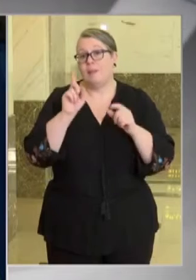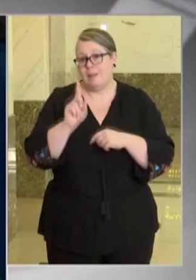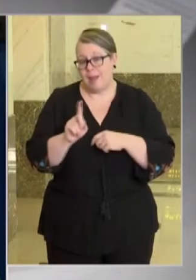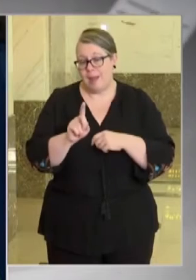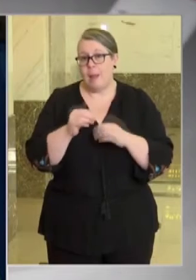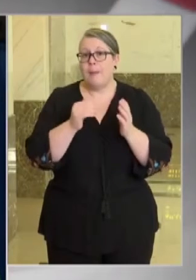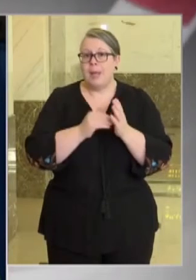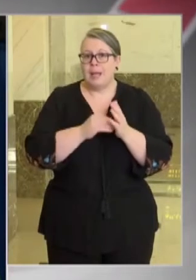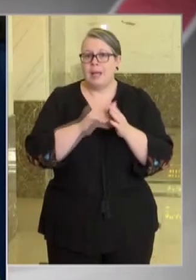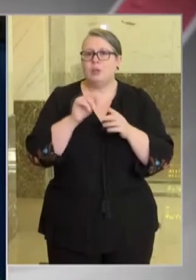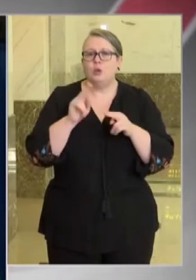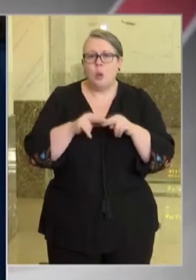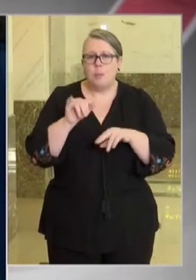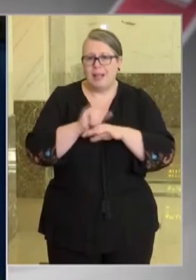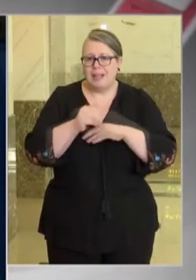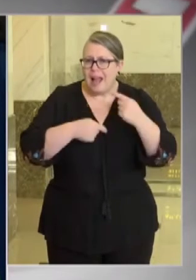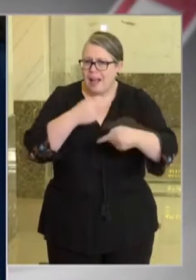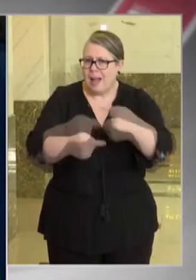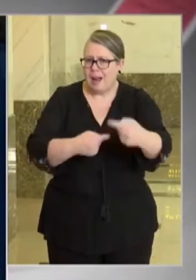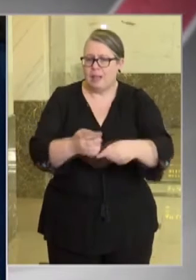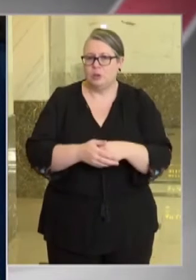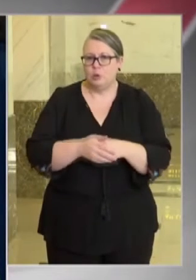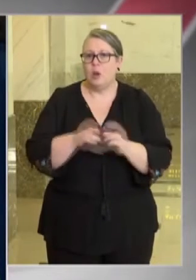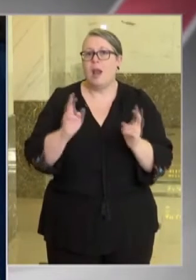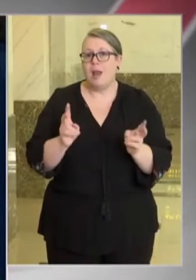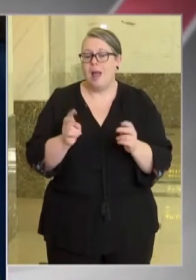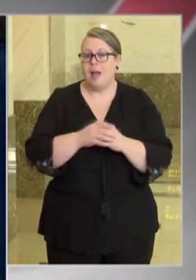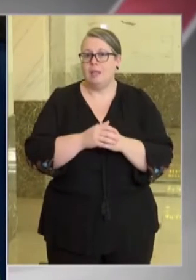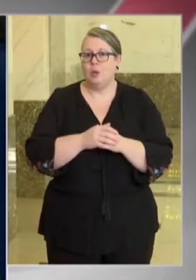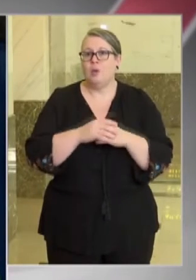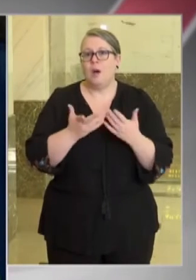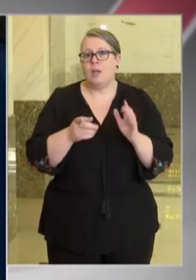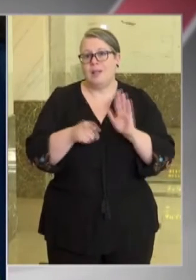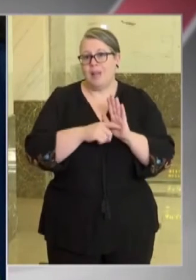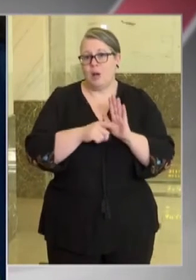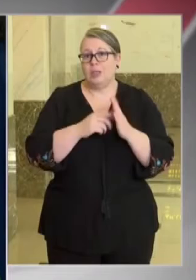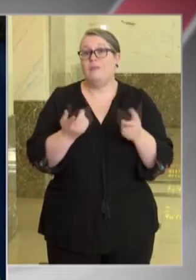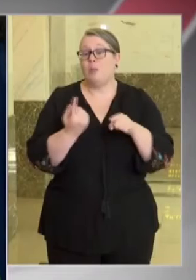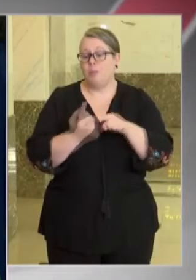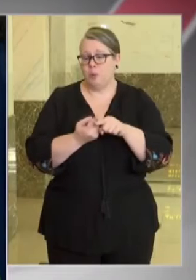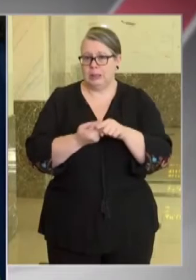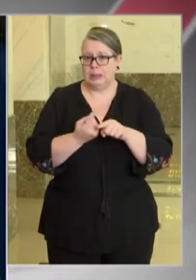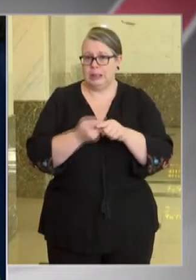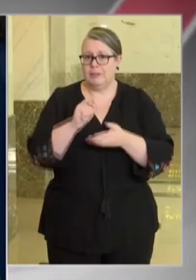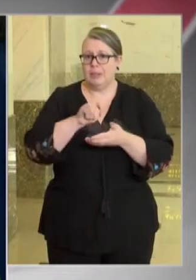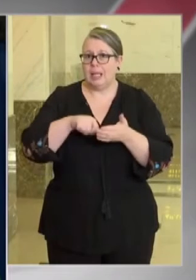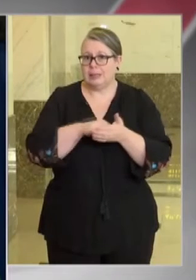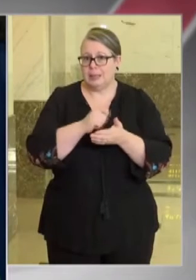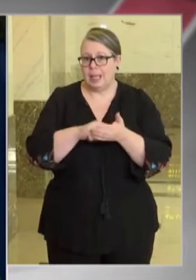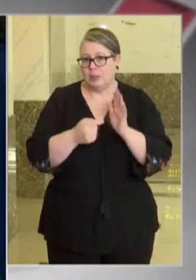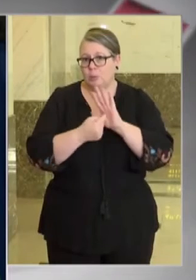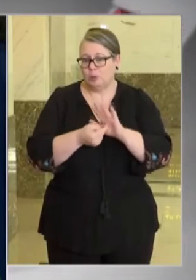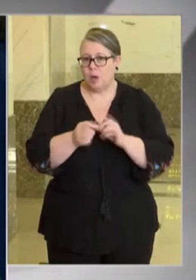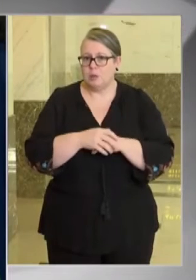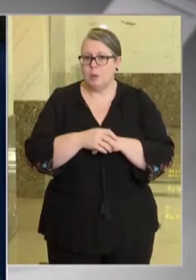Ugyanakkor még hetekig előfordul, hogy vagy negatív, vagy pozitív tesztet